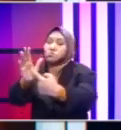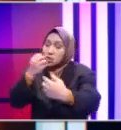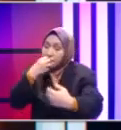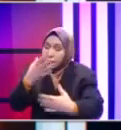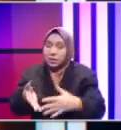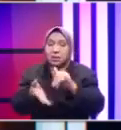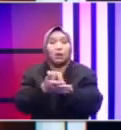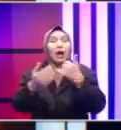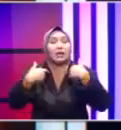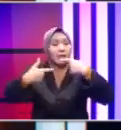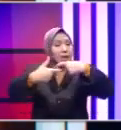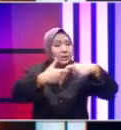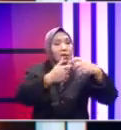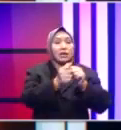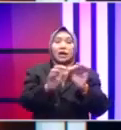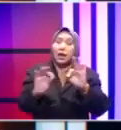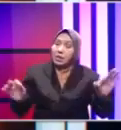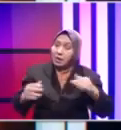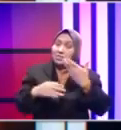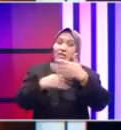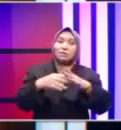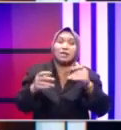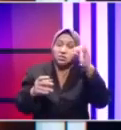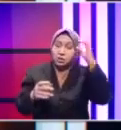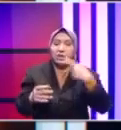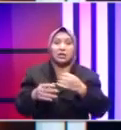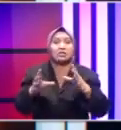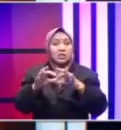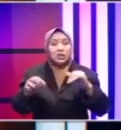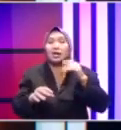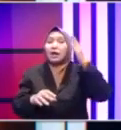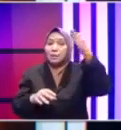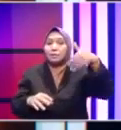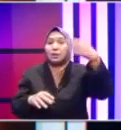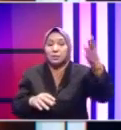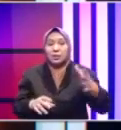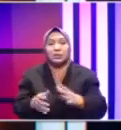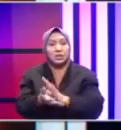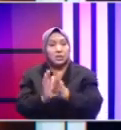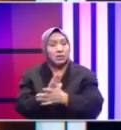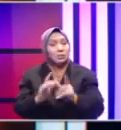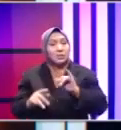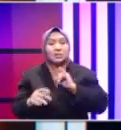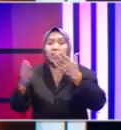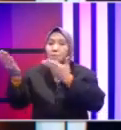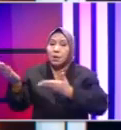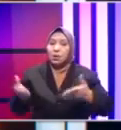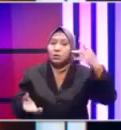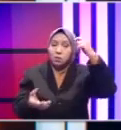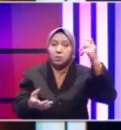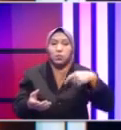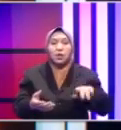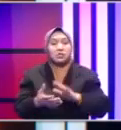saya sebut dia adik kita dengan ia selepasnya Insyaallah kita akan cerita kadal episode akan datanglah Oke tapi saya bawa contoh and